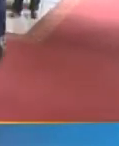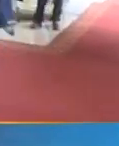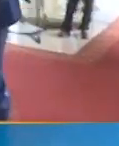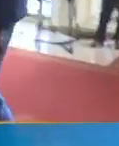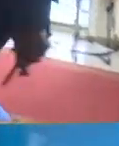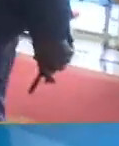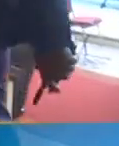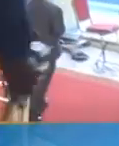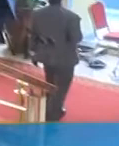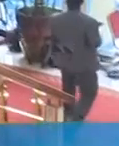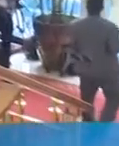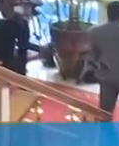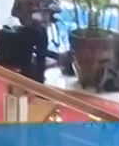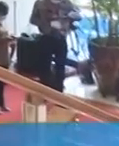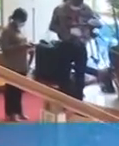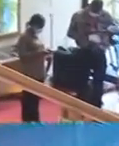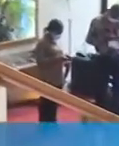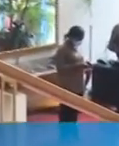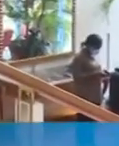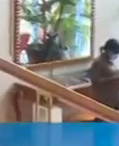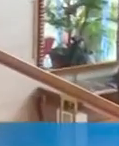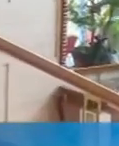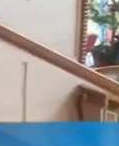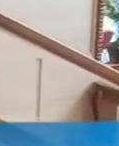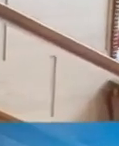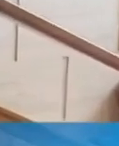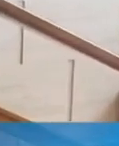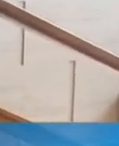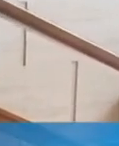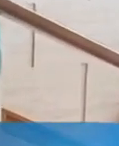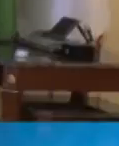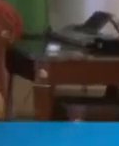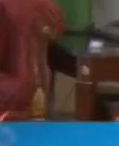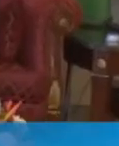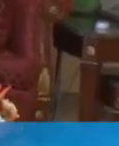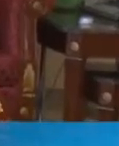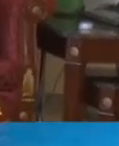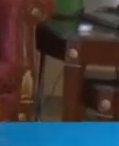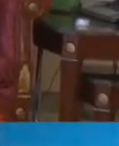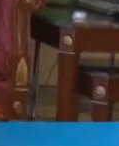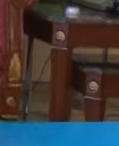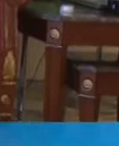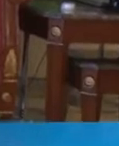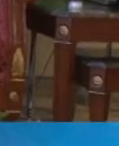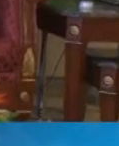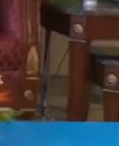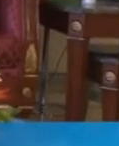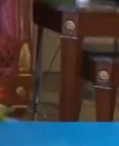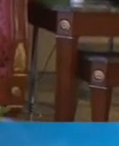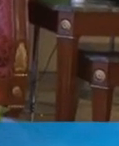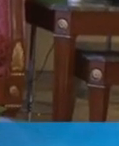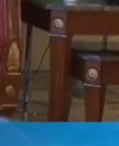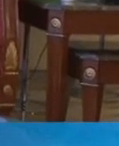En Côte d'Ivoire, les audiences du président de la République, Alassane Ouattara, s'est entretenu hier avec Mahama Saleh